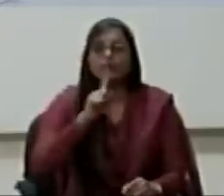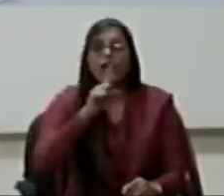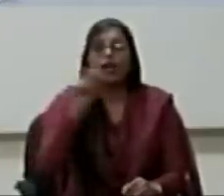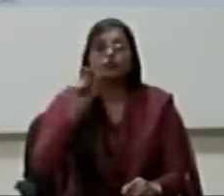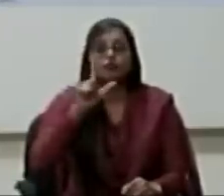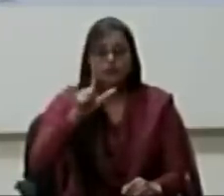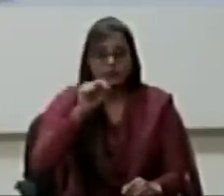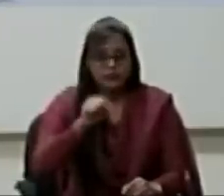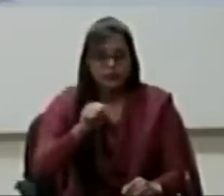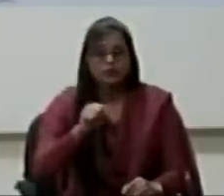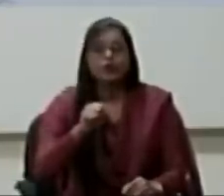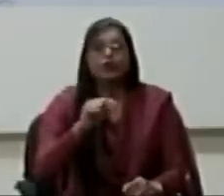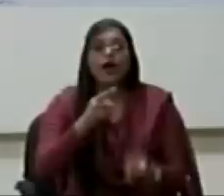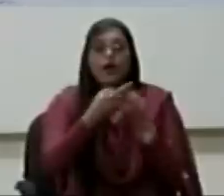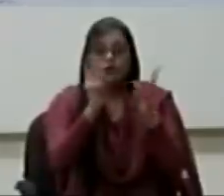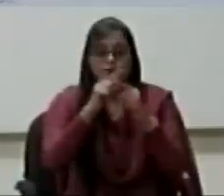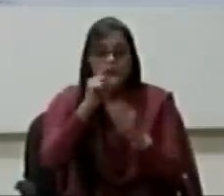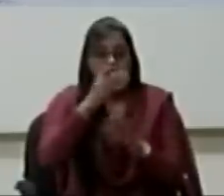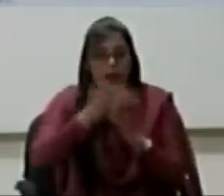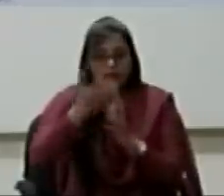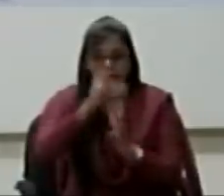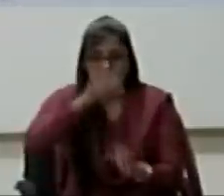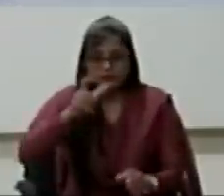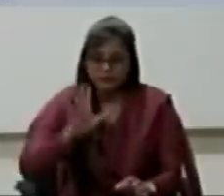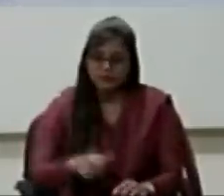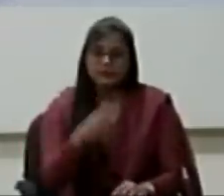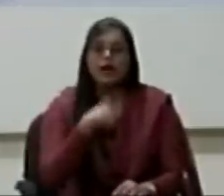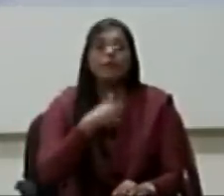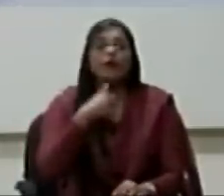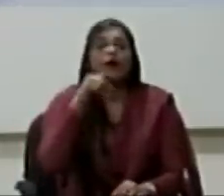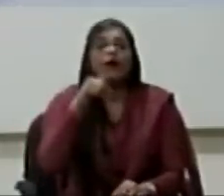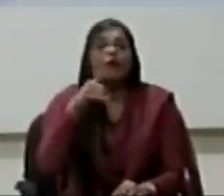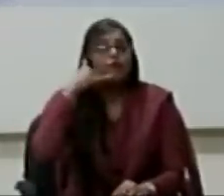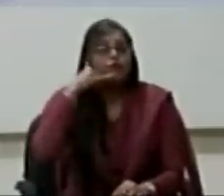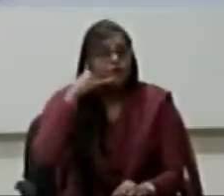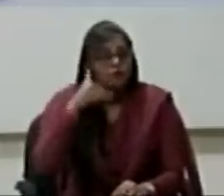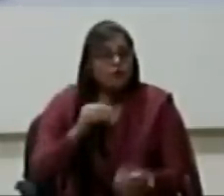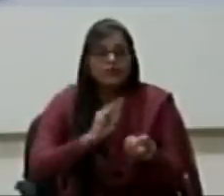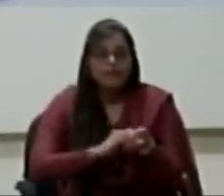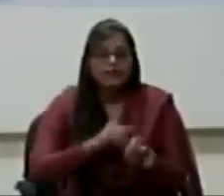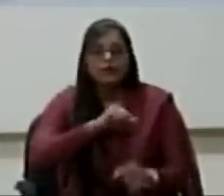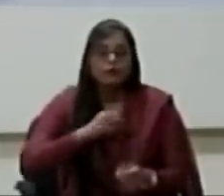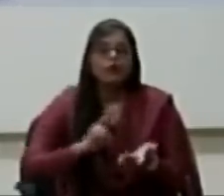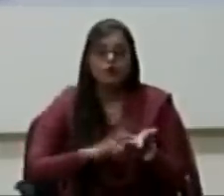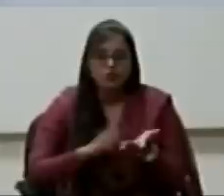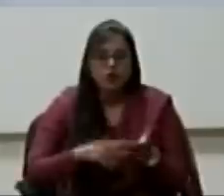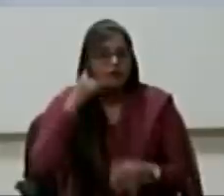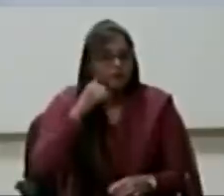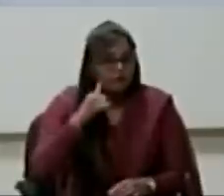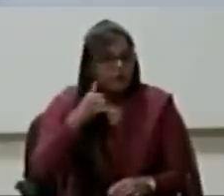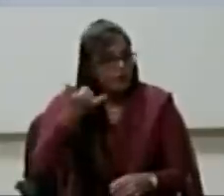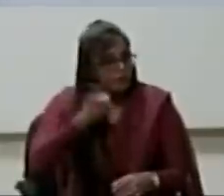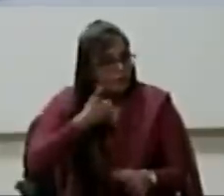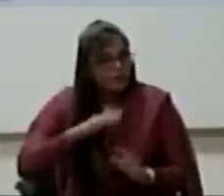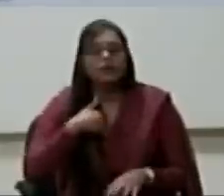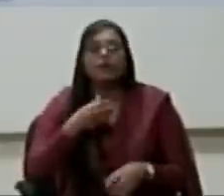ফোনে স্বাস্থ্যসেবা নেওয়ার জন্য সকলকে পরামর্শ দিয়ে থাকি এবং মোবাইল ফোনে পরামর্শ নেওয়ার আগে আমরা পরামর্শ দেই যে যদি